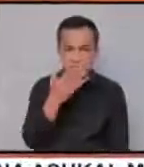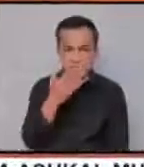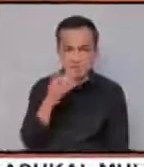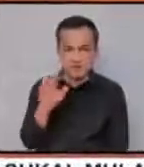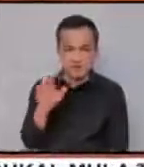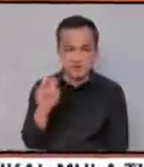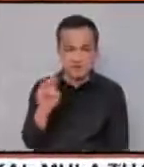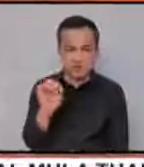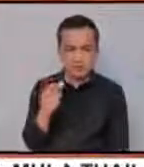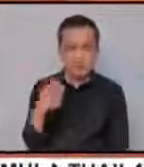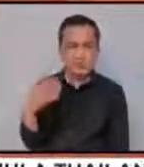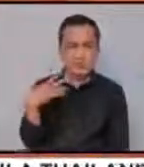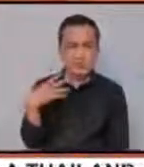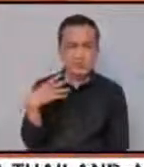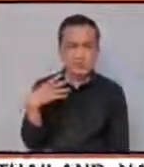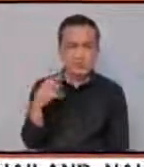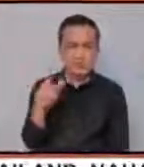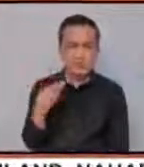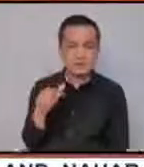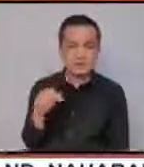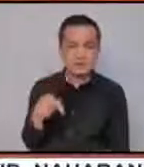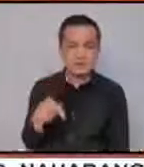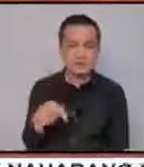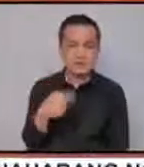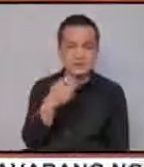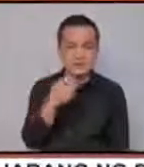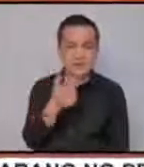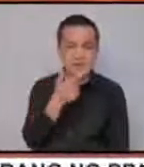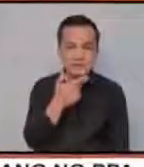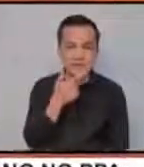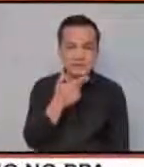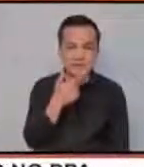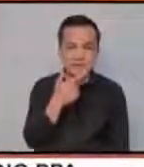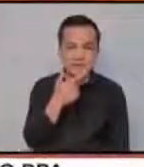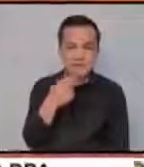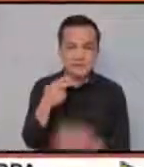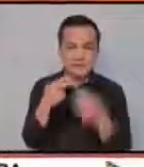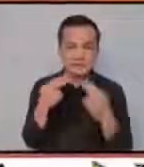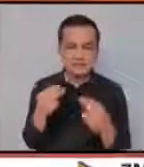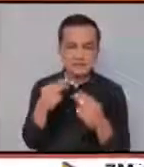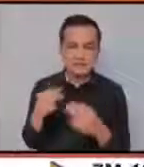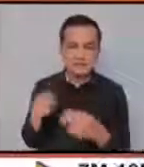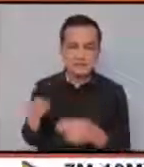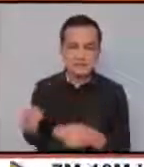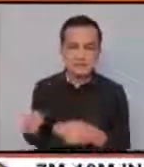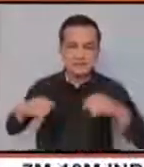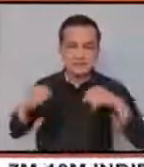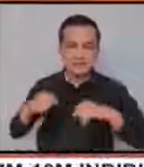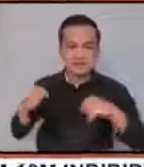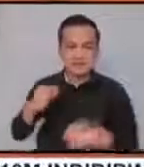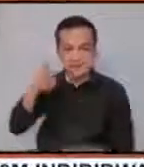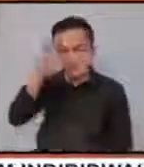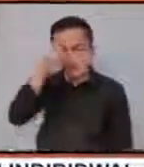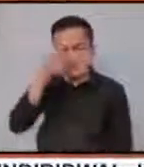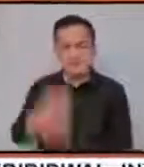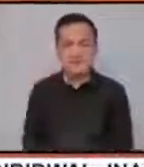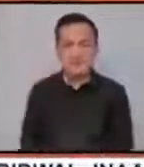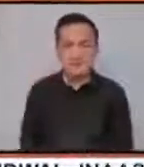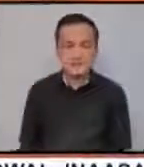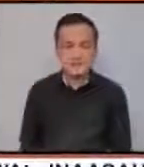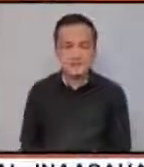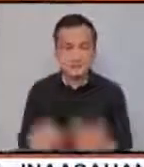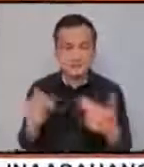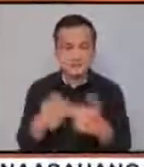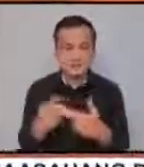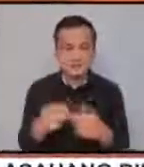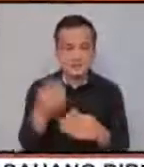Huwag makuliparan, oo, dahil sa tao kami ng tawa habang nagbabalita, tilaok ka ng tilaok, oo. Pero para sa other traffic updates, silipin ang social media